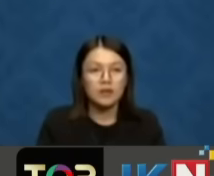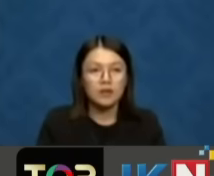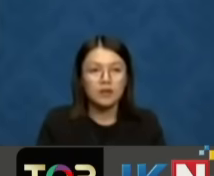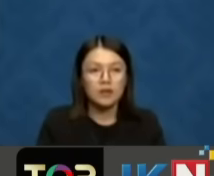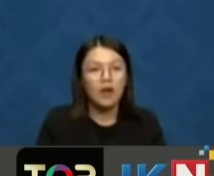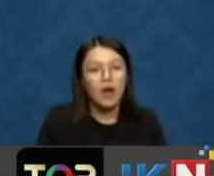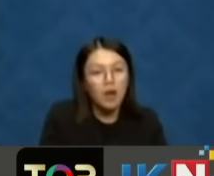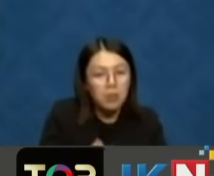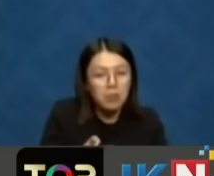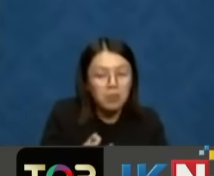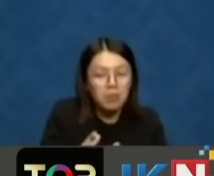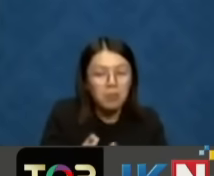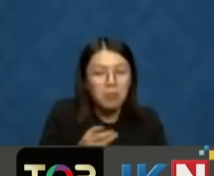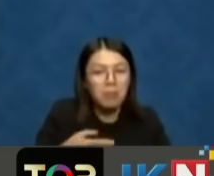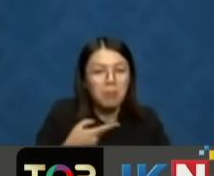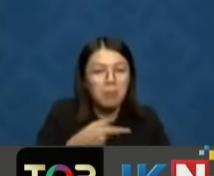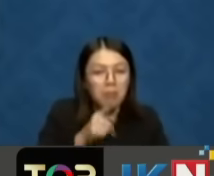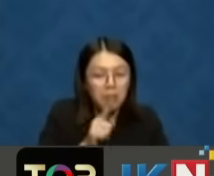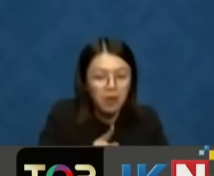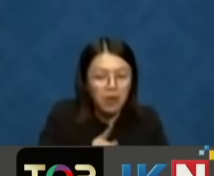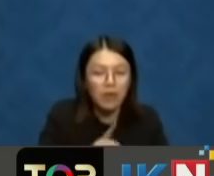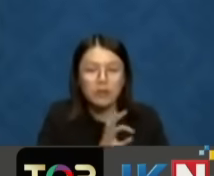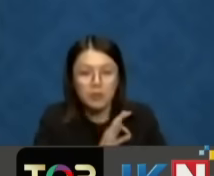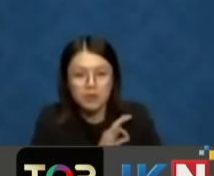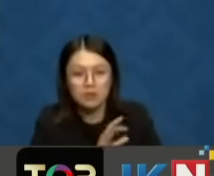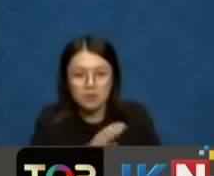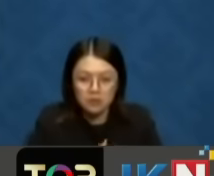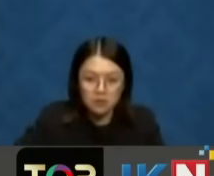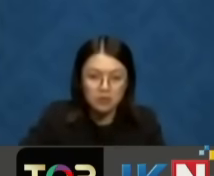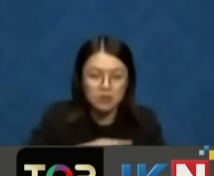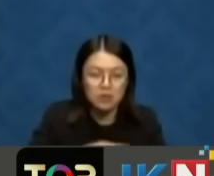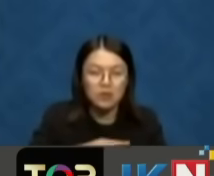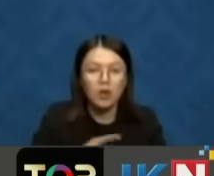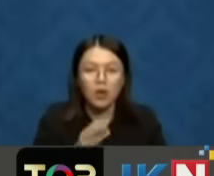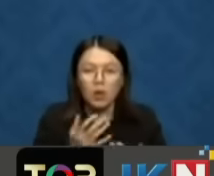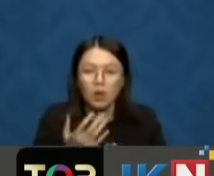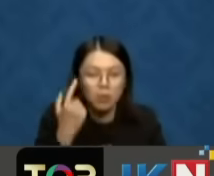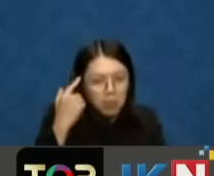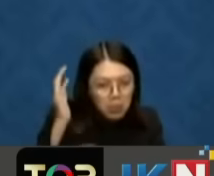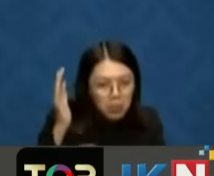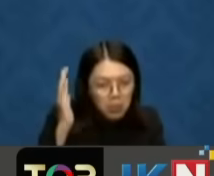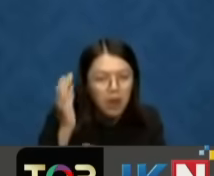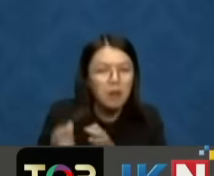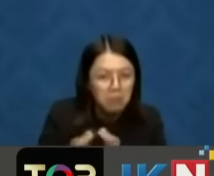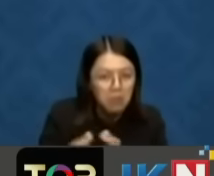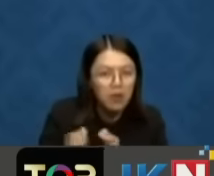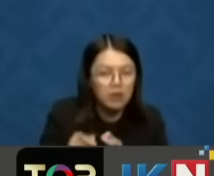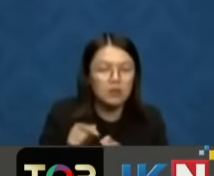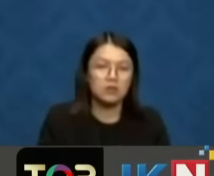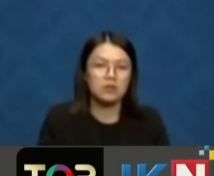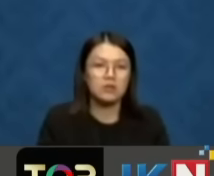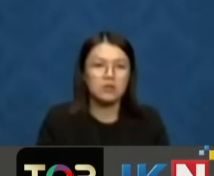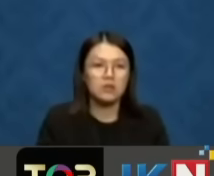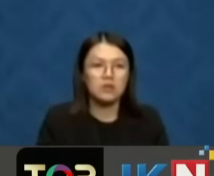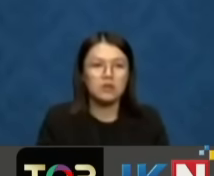าก 2. จะมากหรือน้อยก็ปฏิเสธไม่ได้ว่านี่เป็นนโยบายหาเสียงก่อนการเลือกตั้งที่สร้